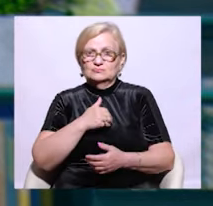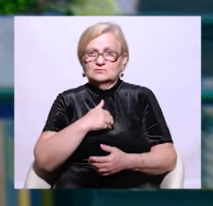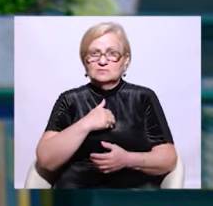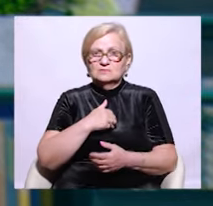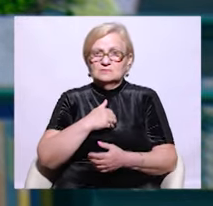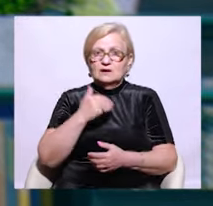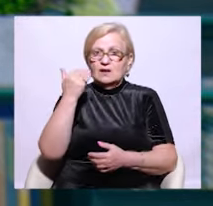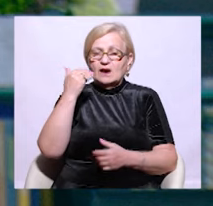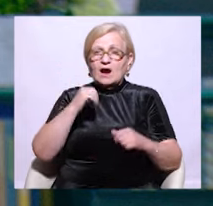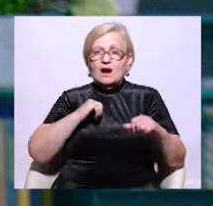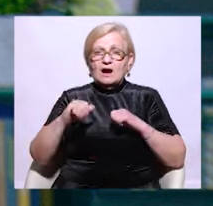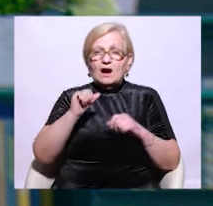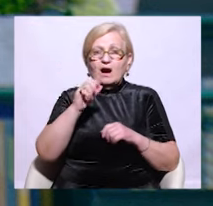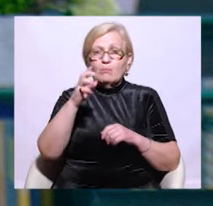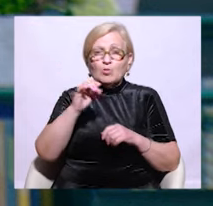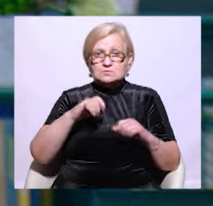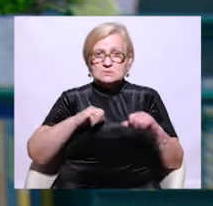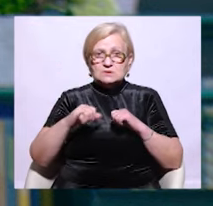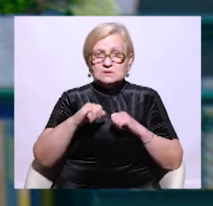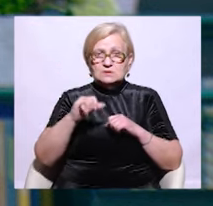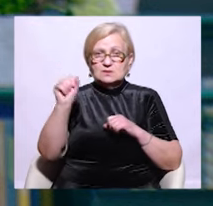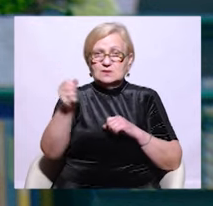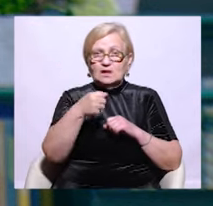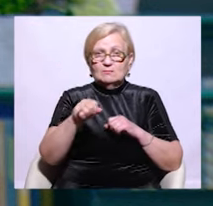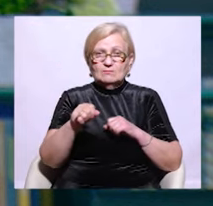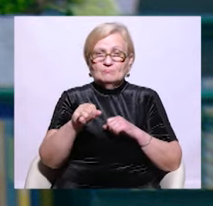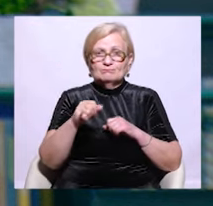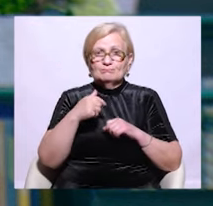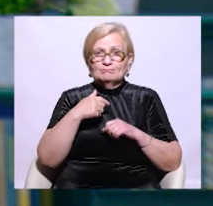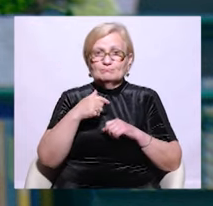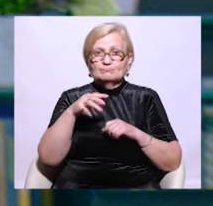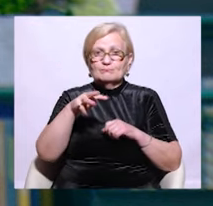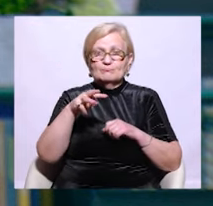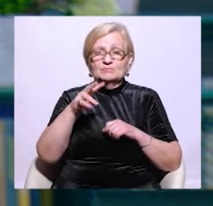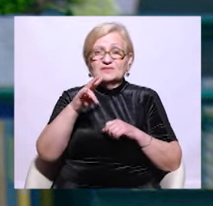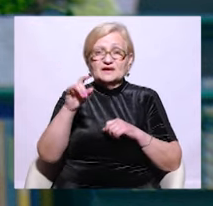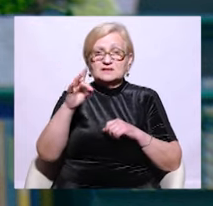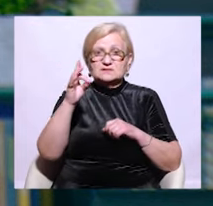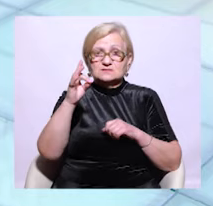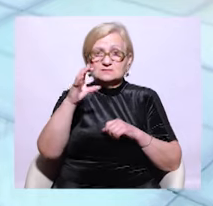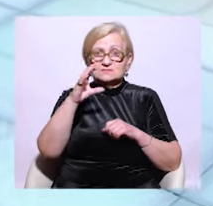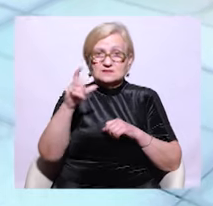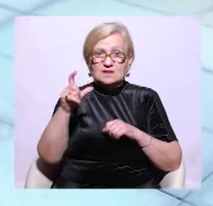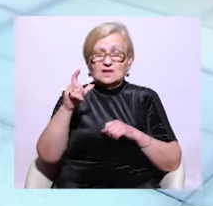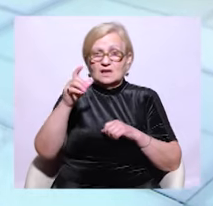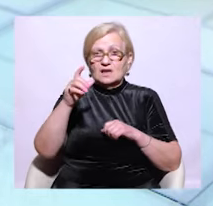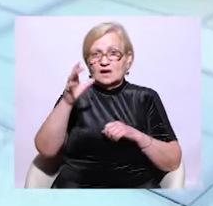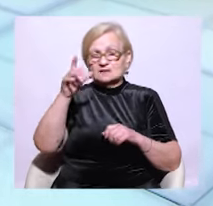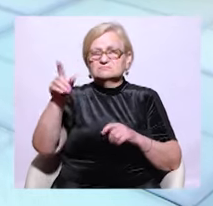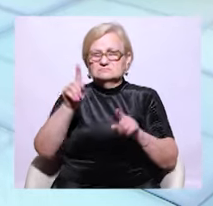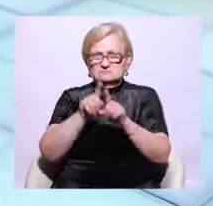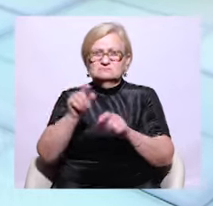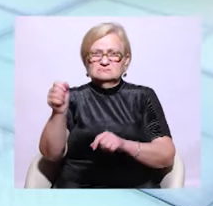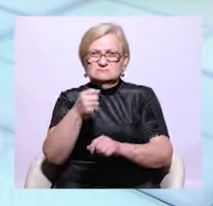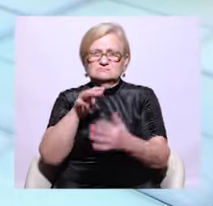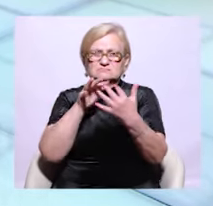კარგად ვიცით აბოს წამებიდან, რომ ხმლის გზა აირჩია მაგალითად ნერსე ერისთავმა, თუმცა ეს გზა